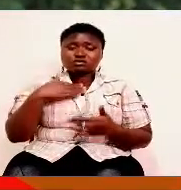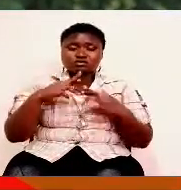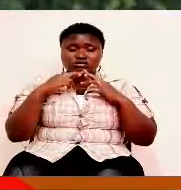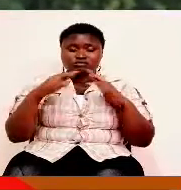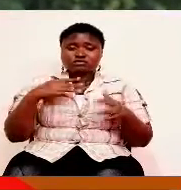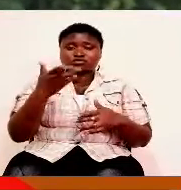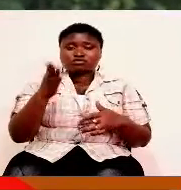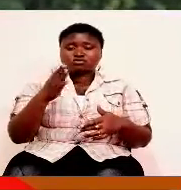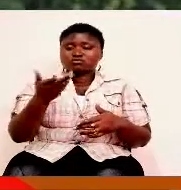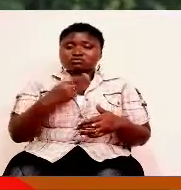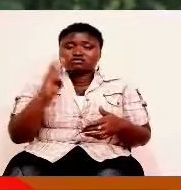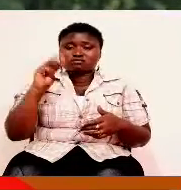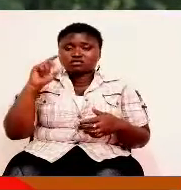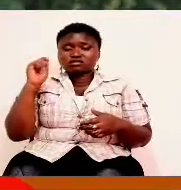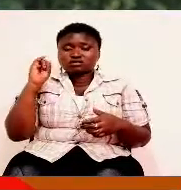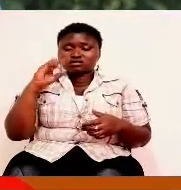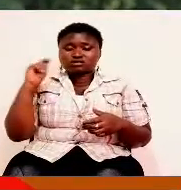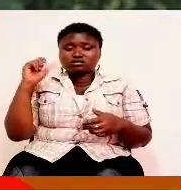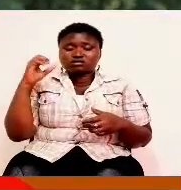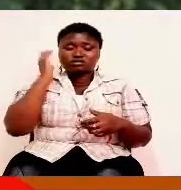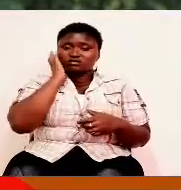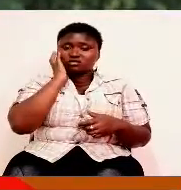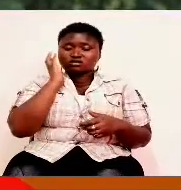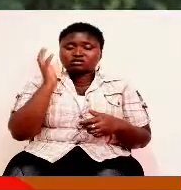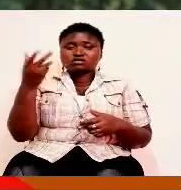kina Matiangi, Inspector General,